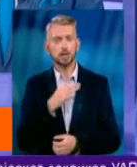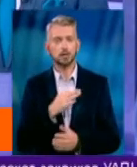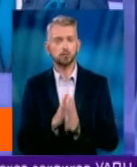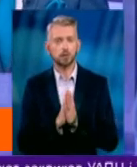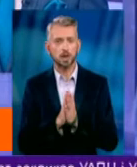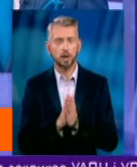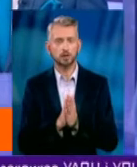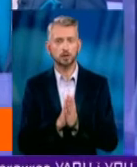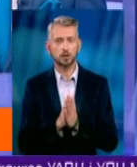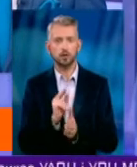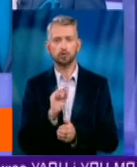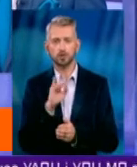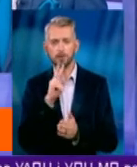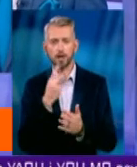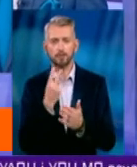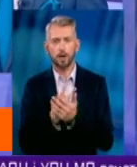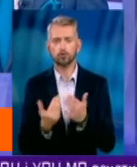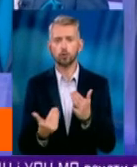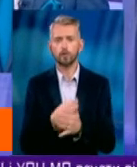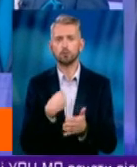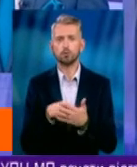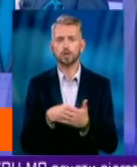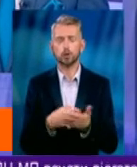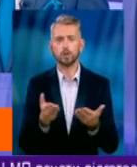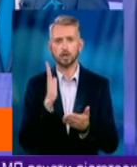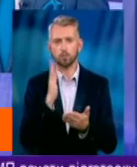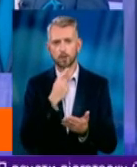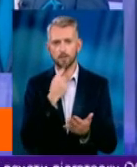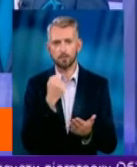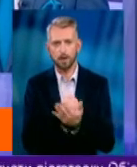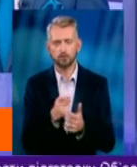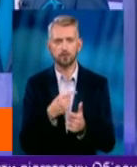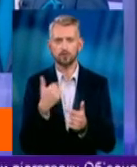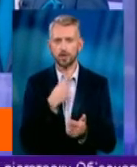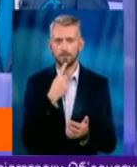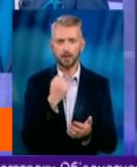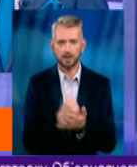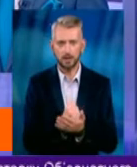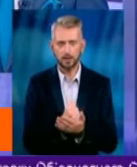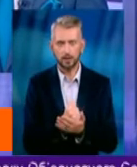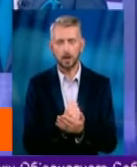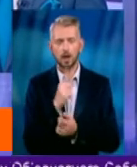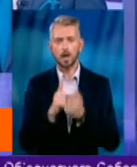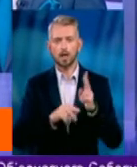ласка, чи передбачено новим бюджетом, який буде прийматися, чи вже прийнятий, реконструкція та